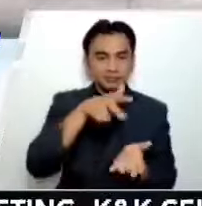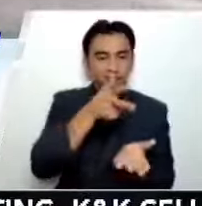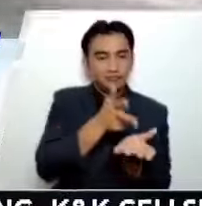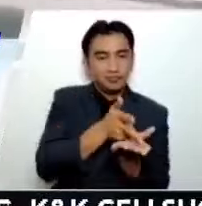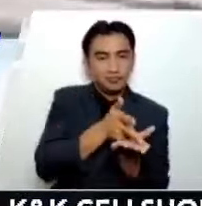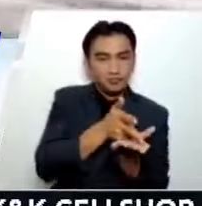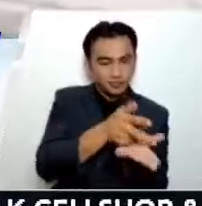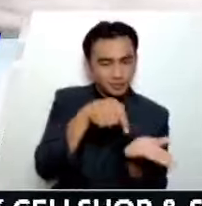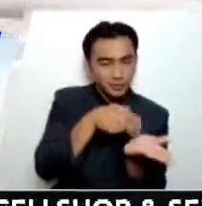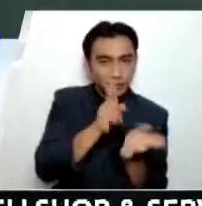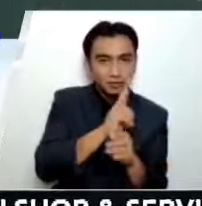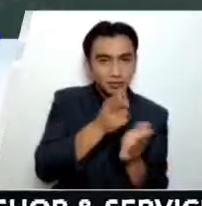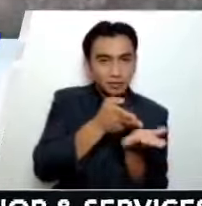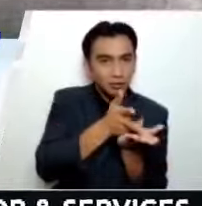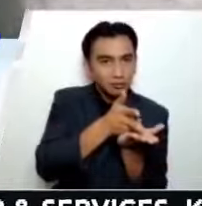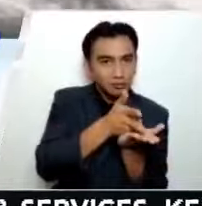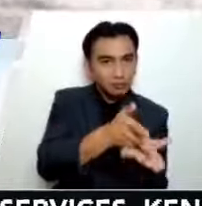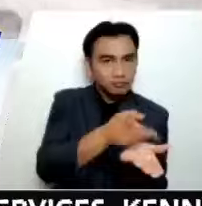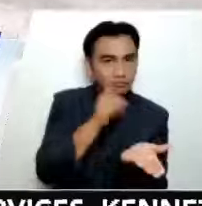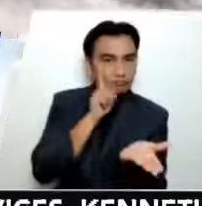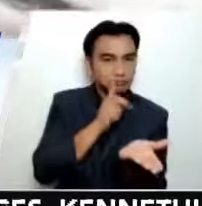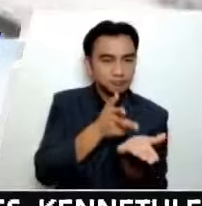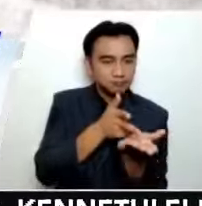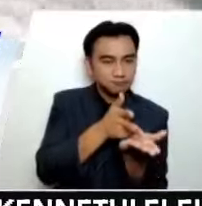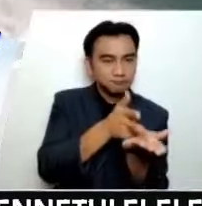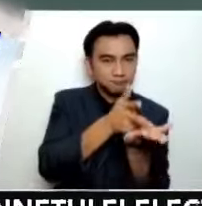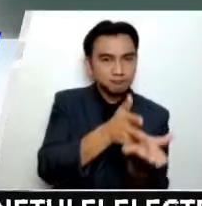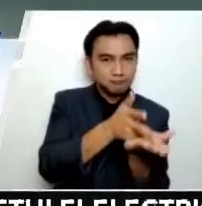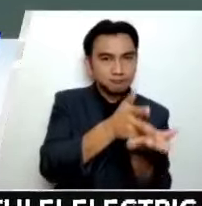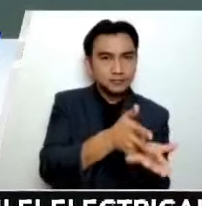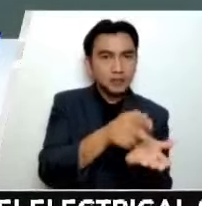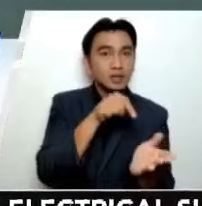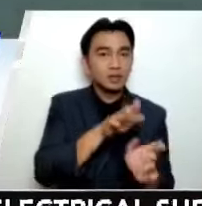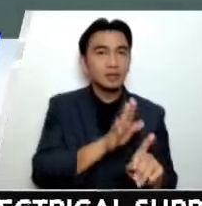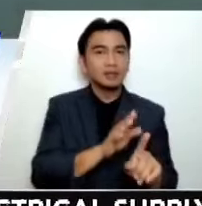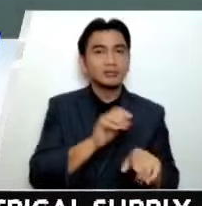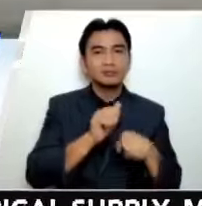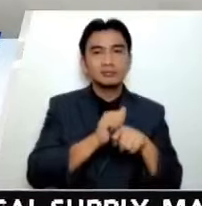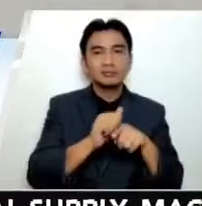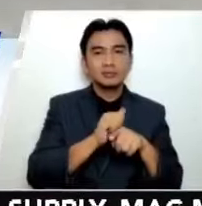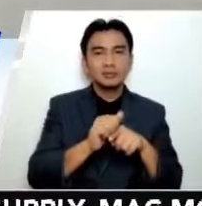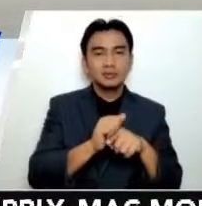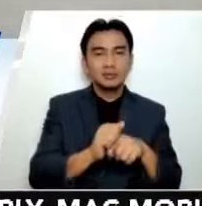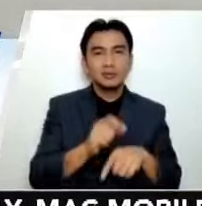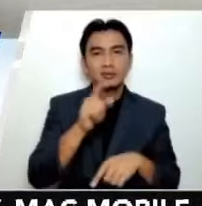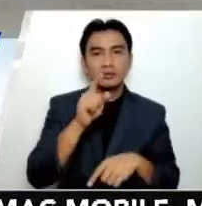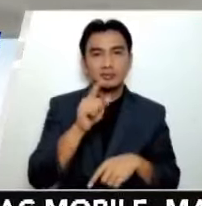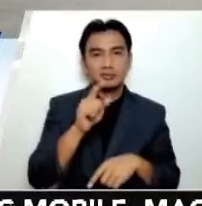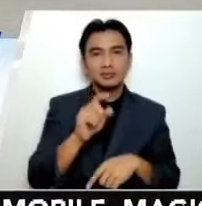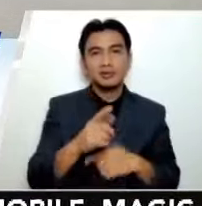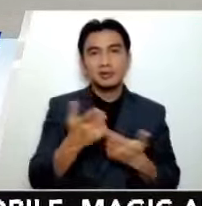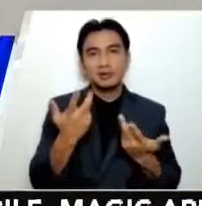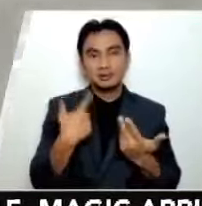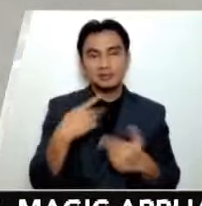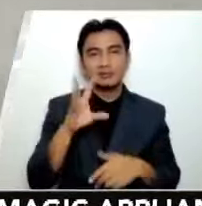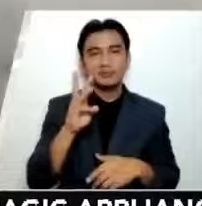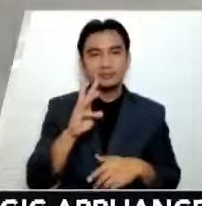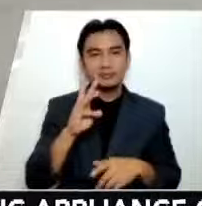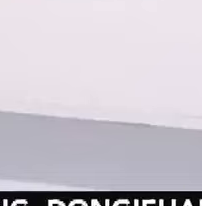Black Sea. Ayon sa biker, nag-training siya ng halos kalahating taon para sa naturang stunt.